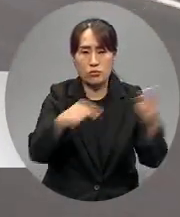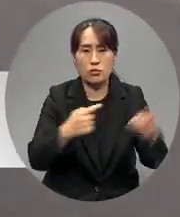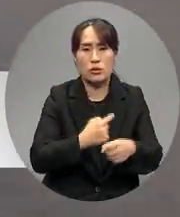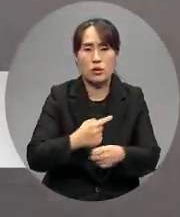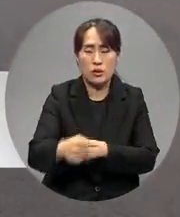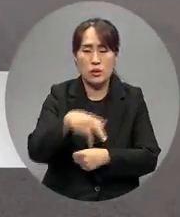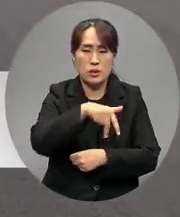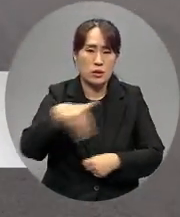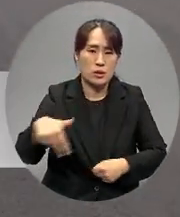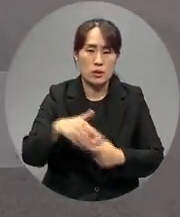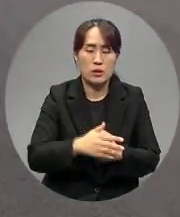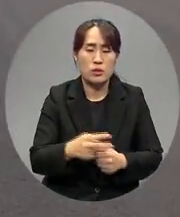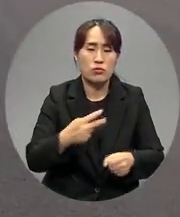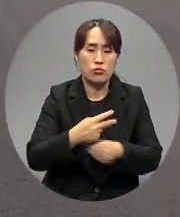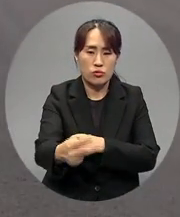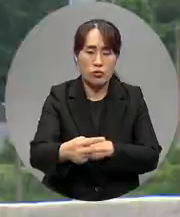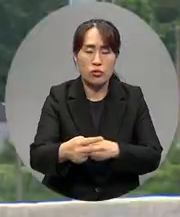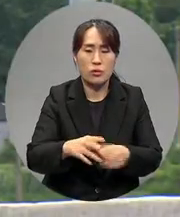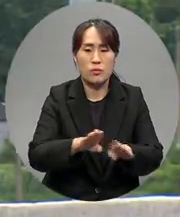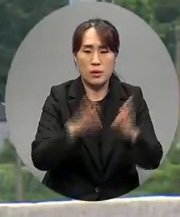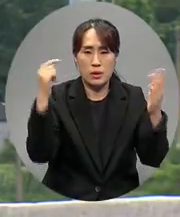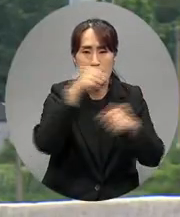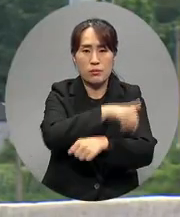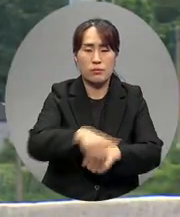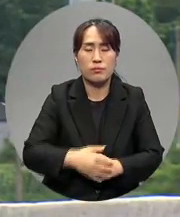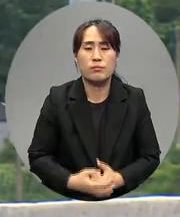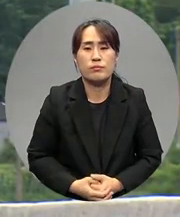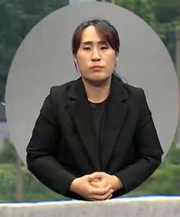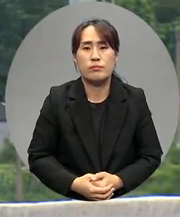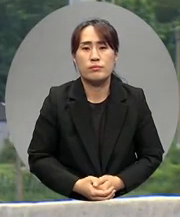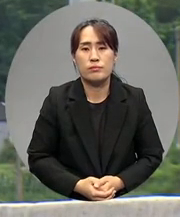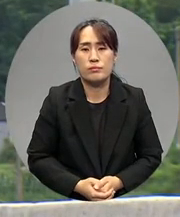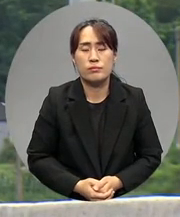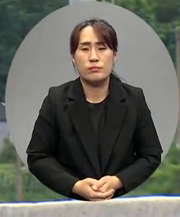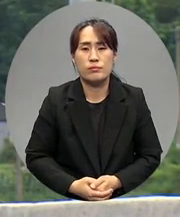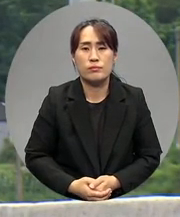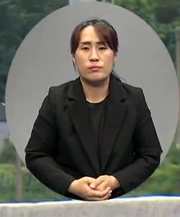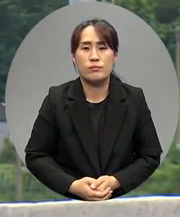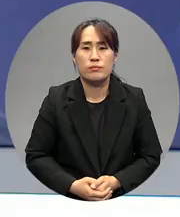내년, 제천은 후년에 각각 개통할 계획입니다.